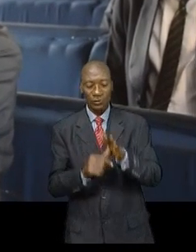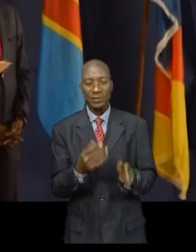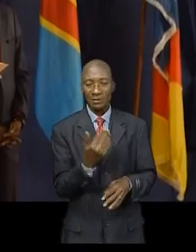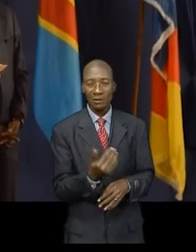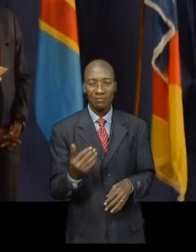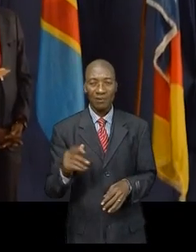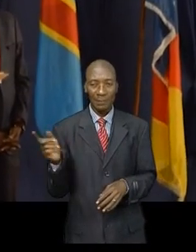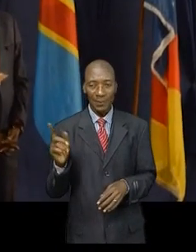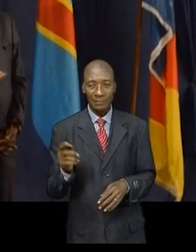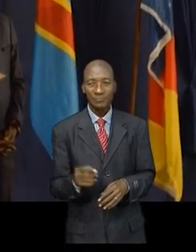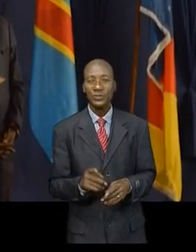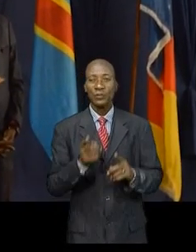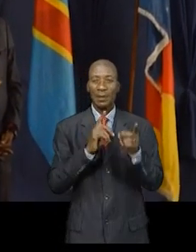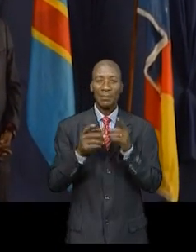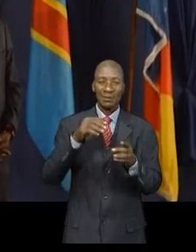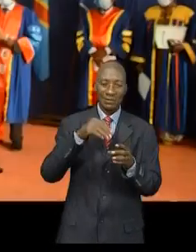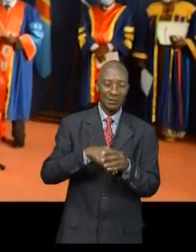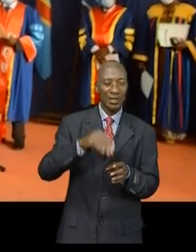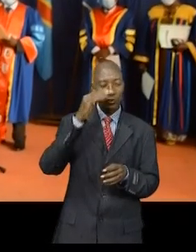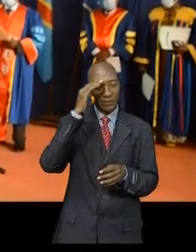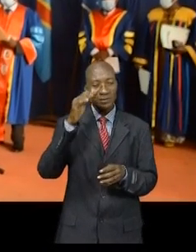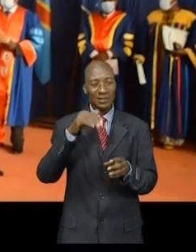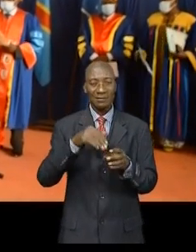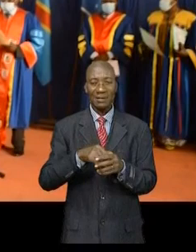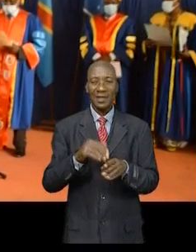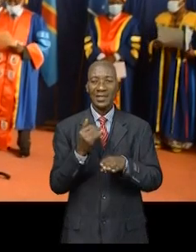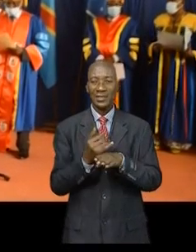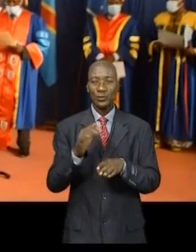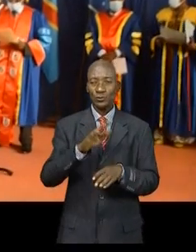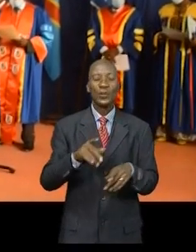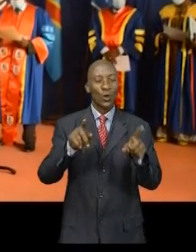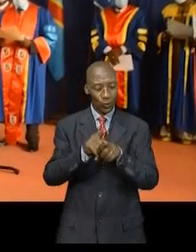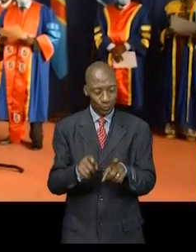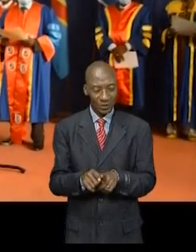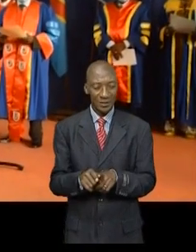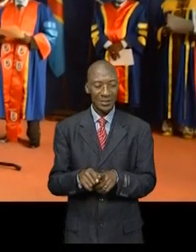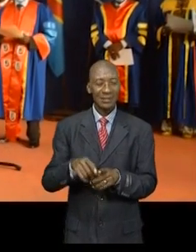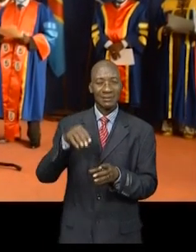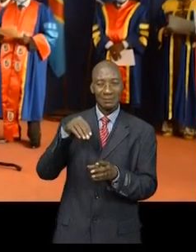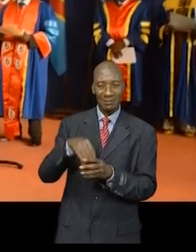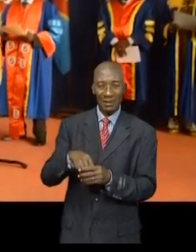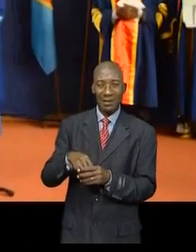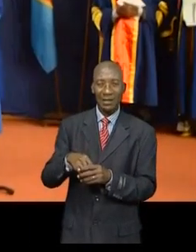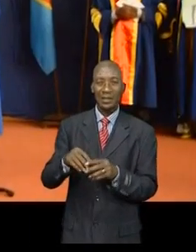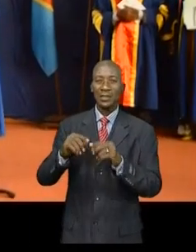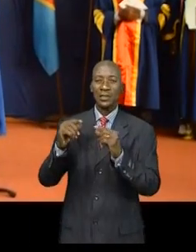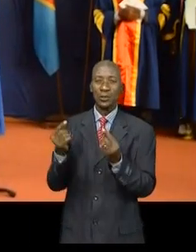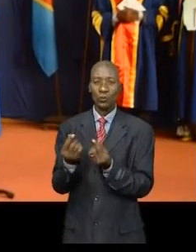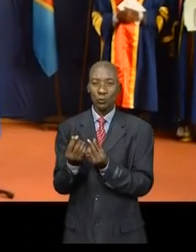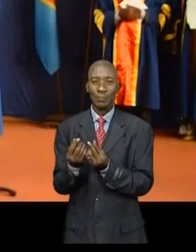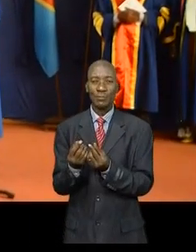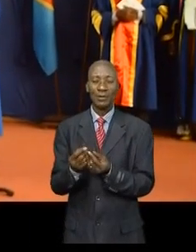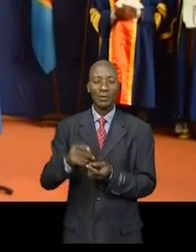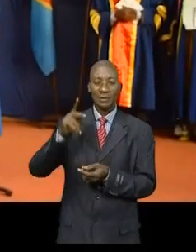débat et délibération à huis clos par le jury, le chef des travaux Adelin a été proclamé agrégé à l'enseignement supérieur